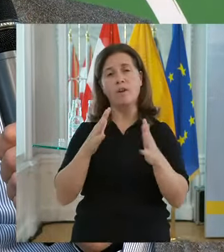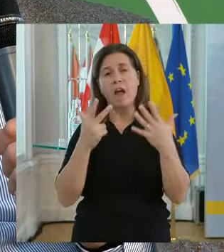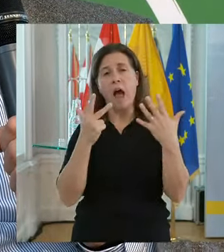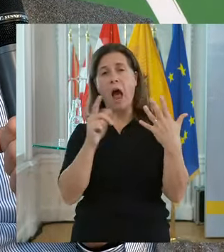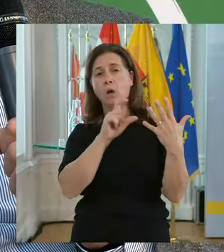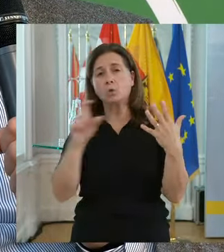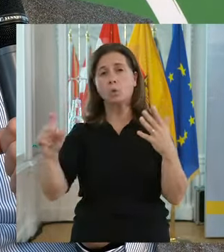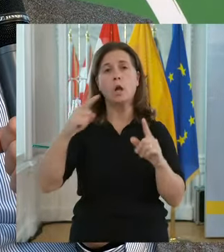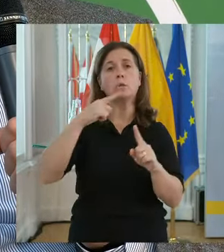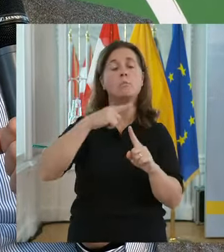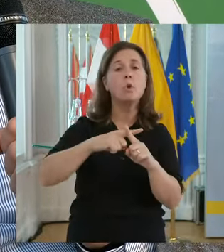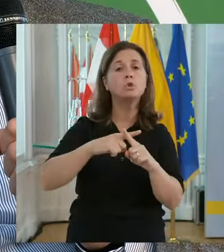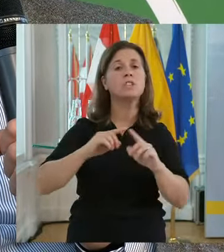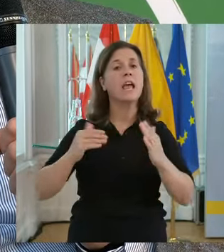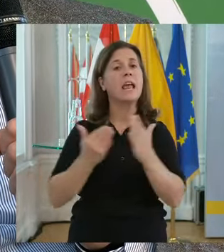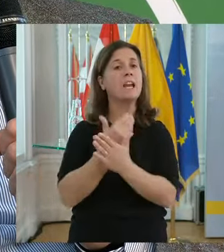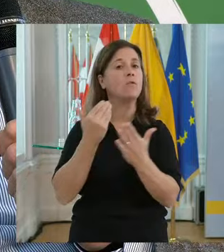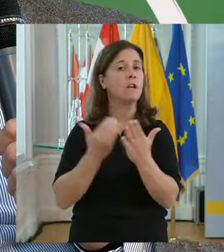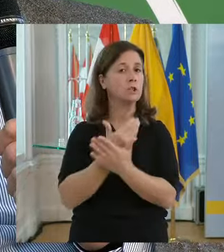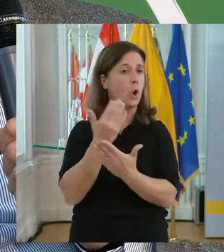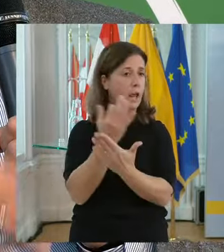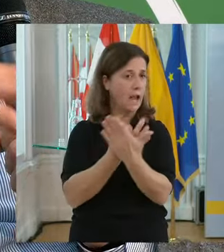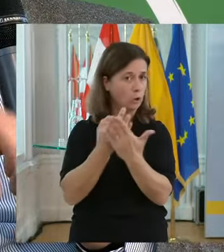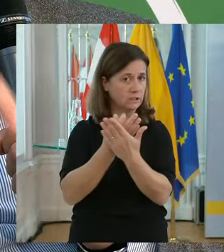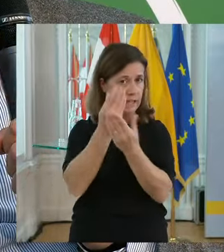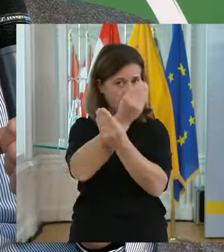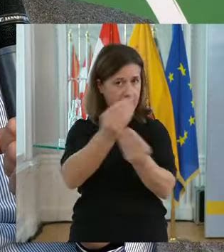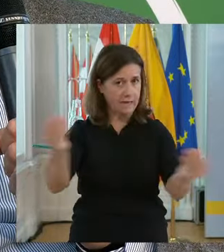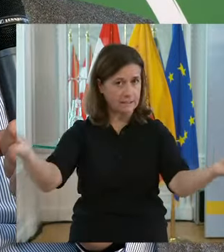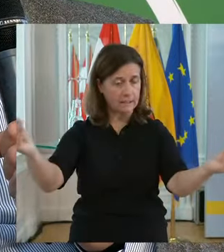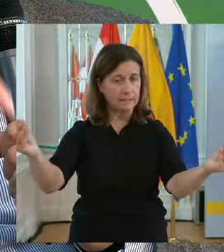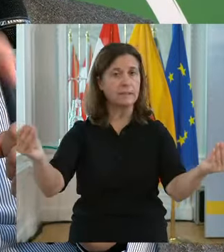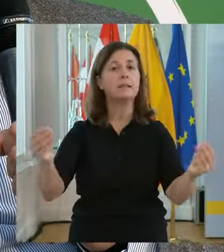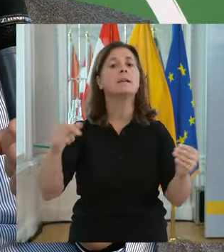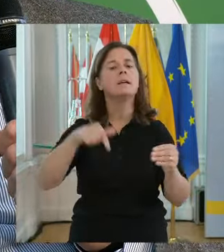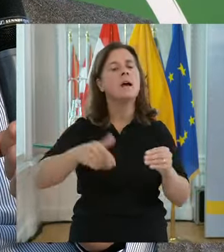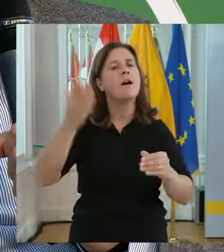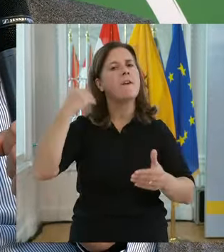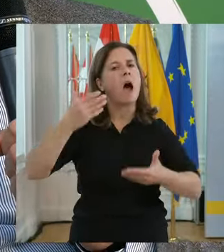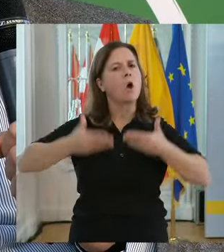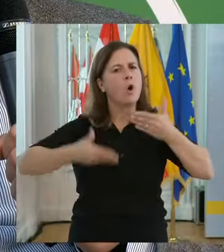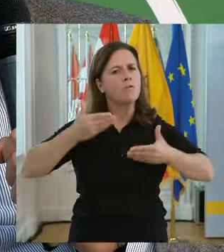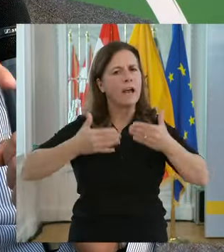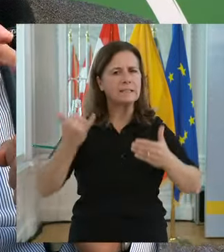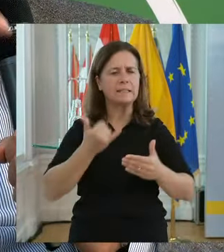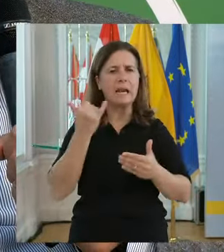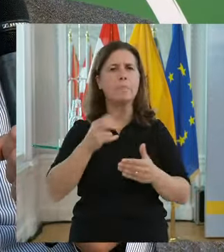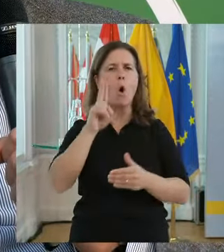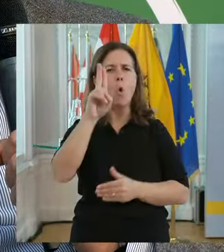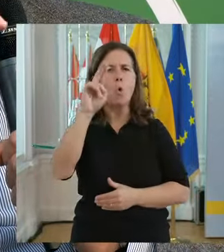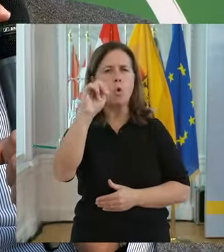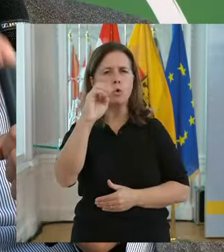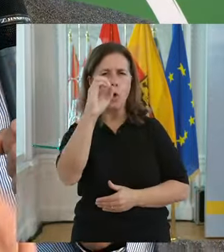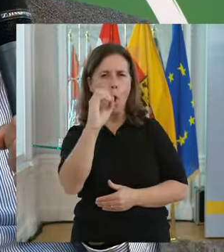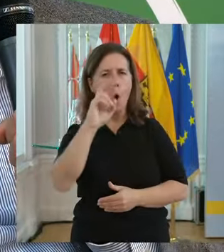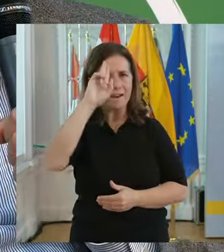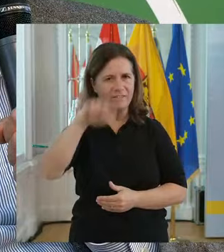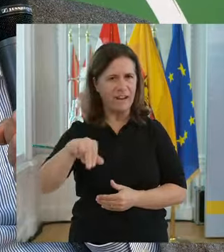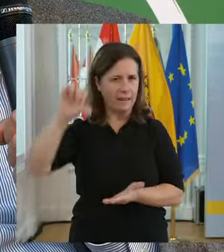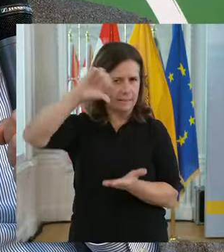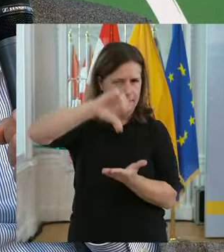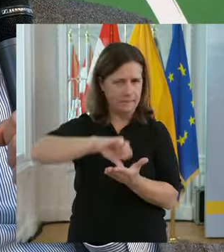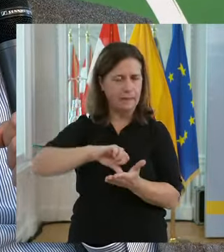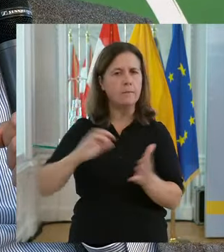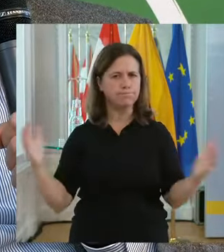plus Innovationen ausgezeichnet, die wir in einer Konferenz, die jedes Jahr in der UNO in Wien